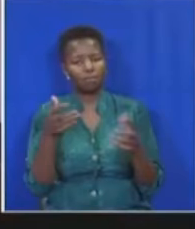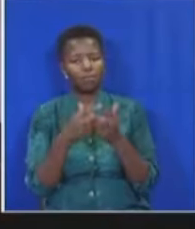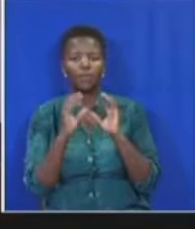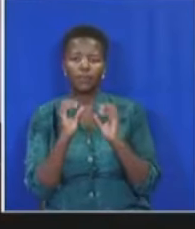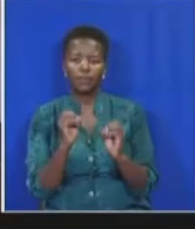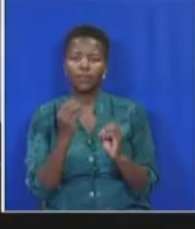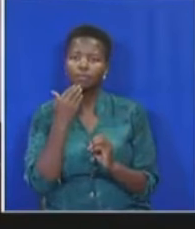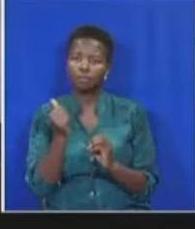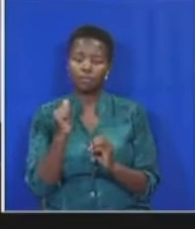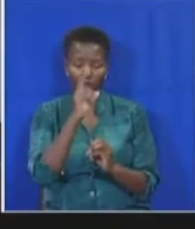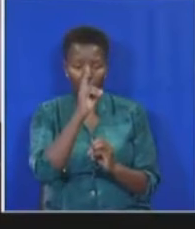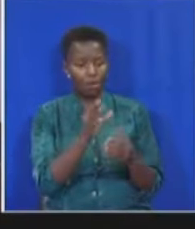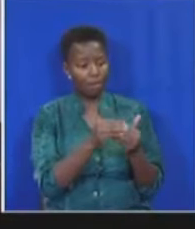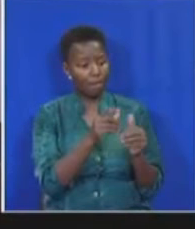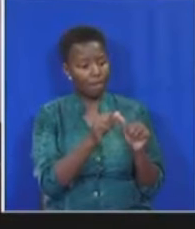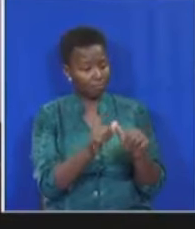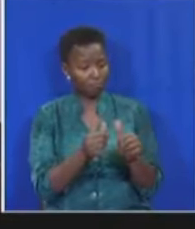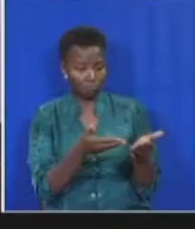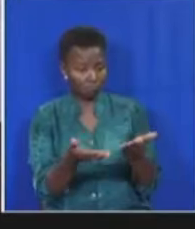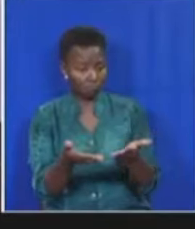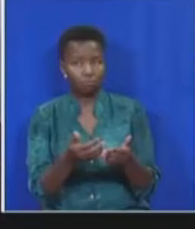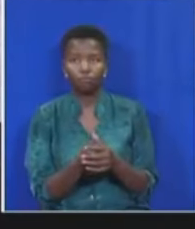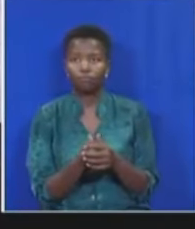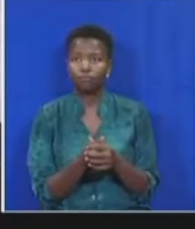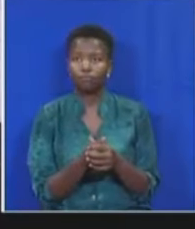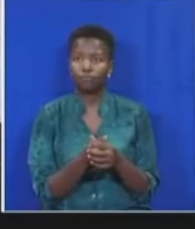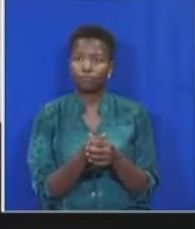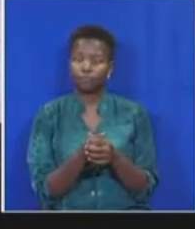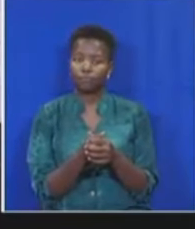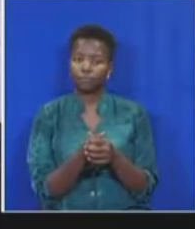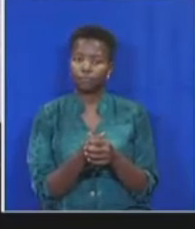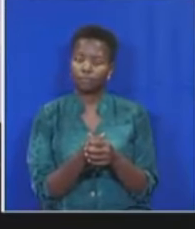member. Proceed, honourable member.